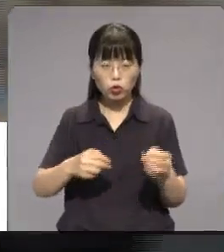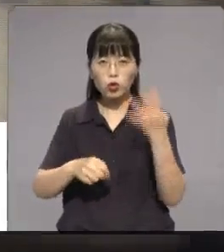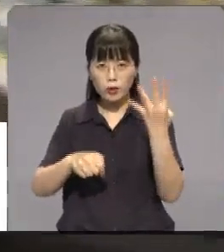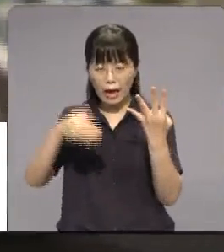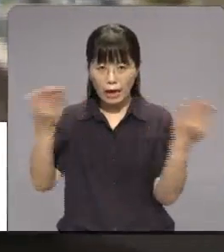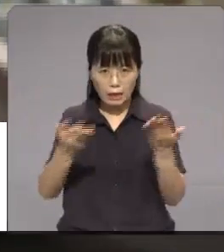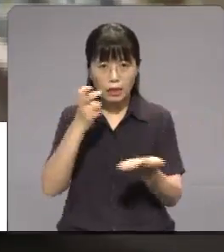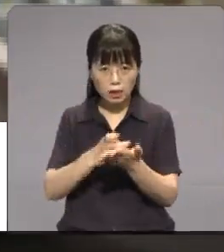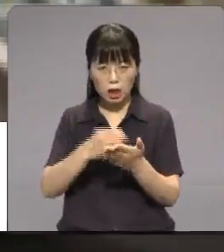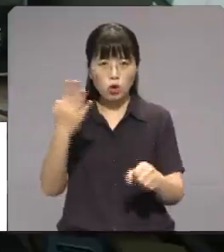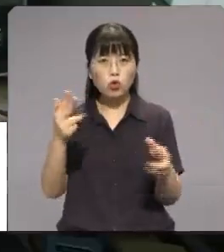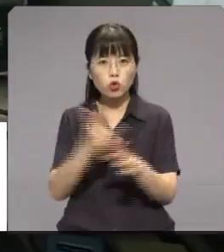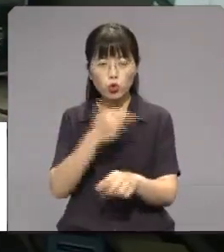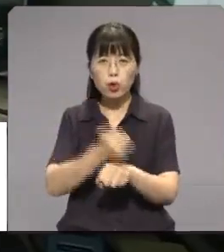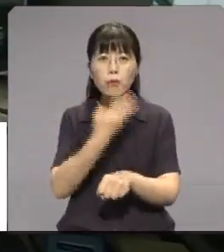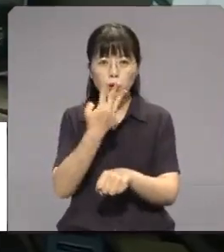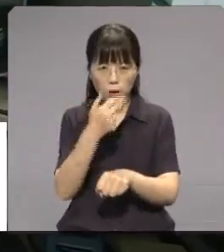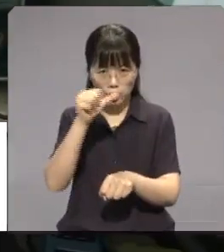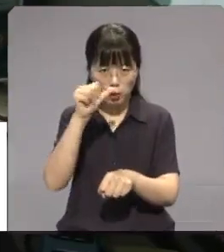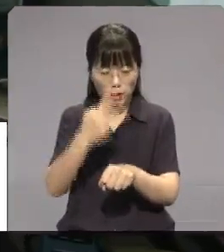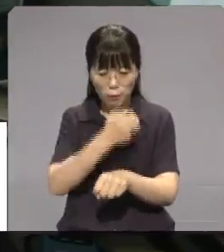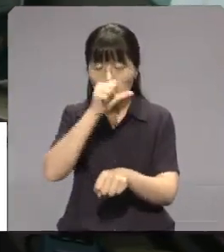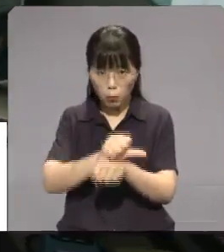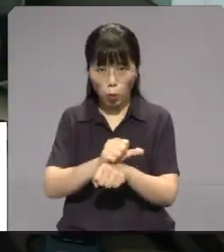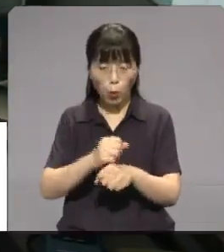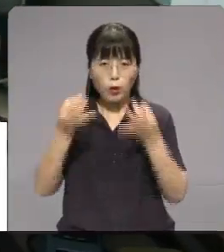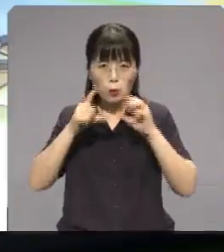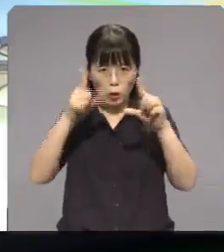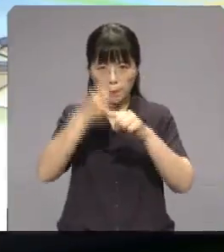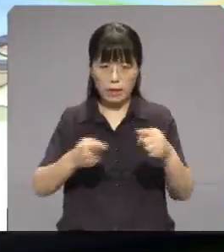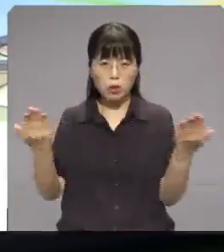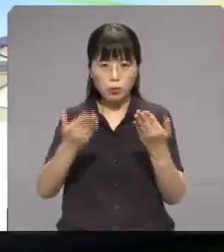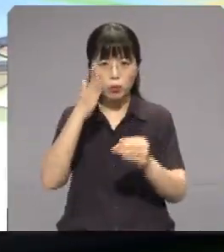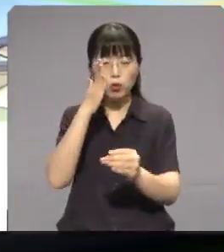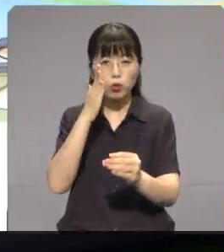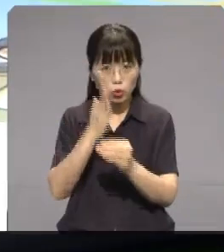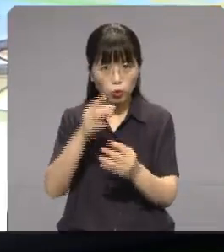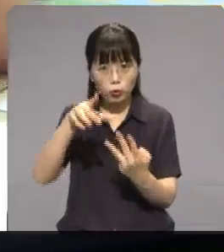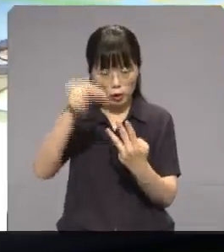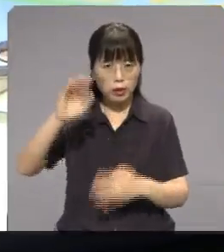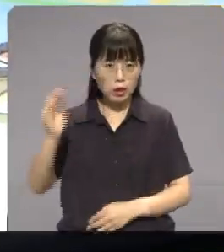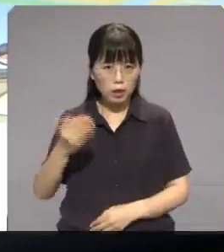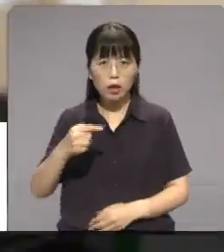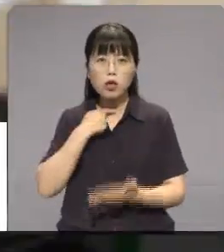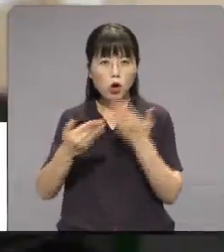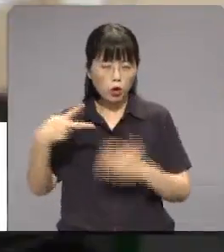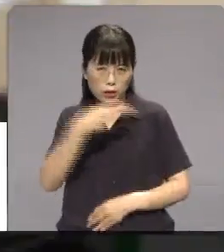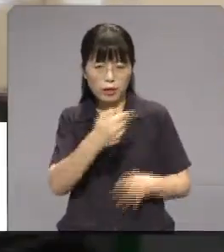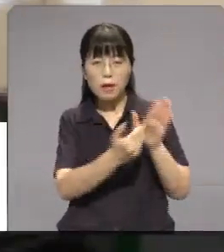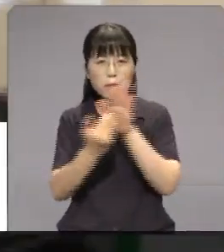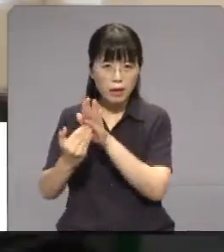주 35시간제, 금요일 반일 근무 중 하나를 택하는 방식입니다. 근무 시간을 줄여 경력 단절을